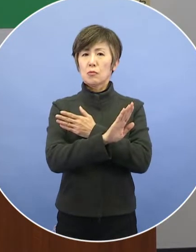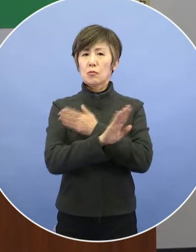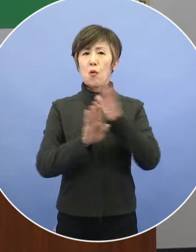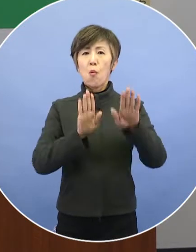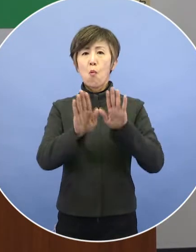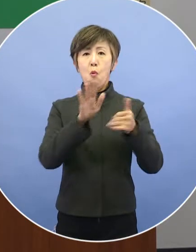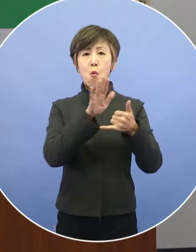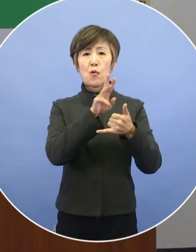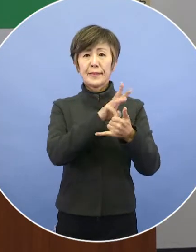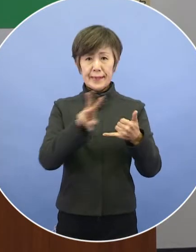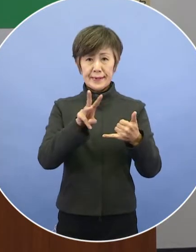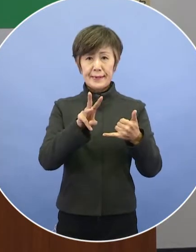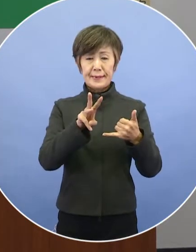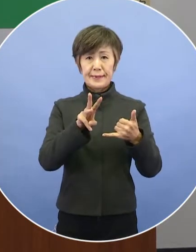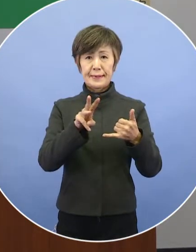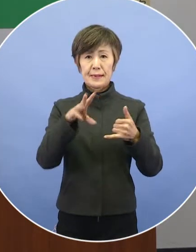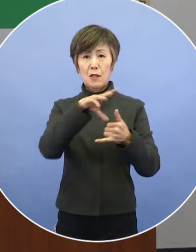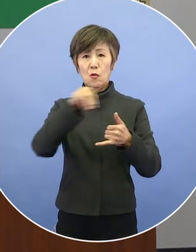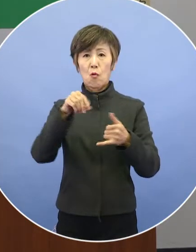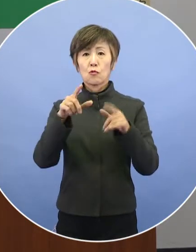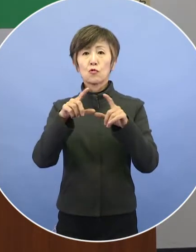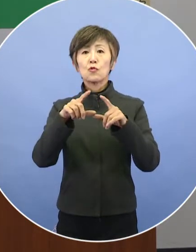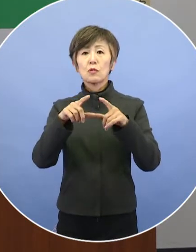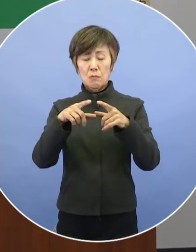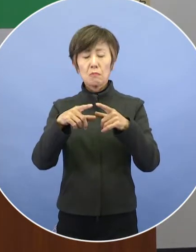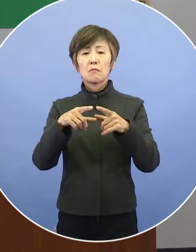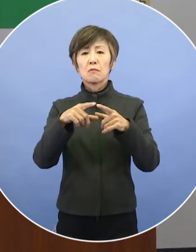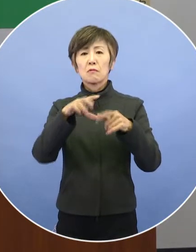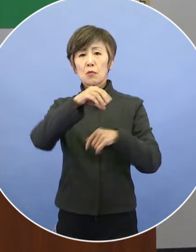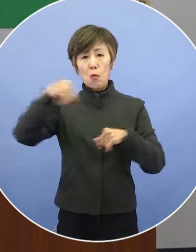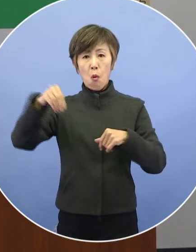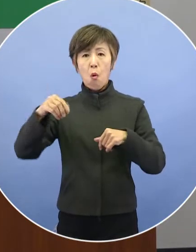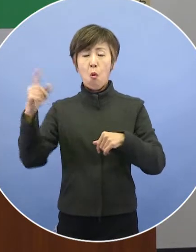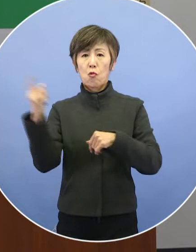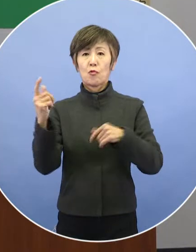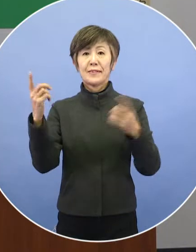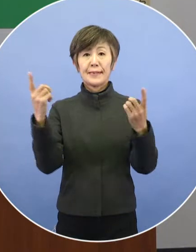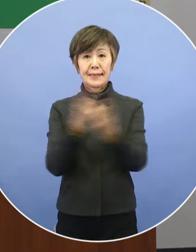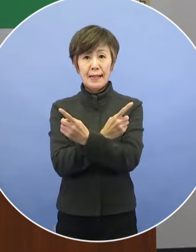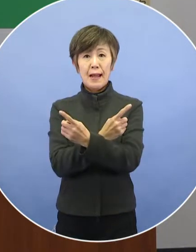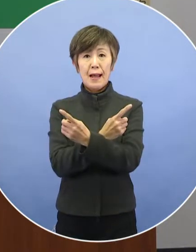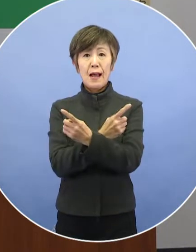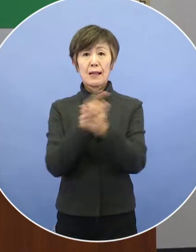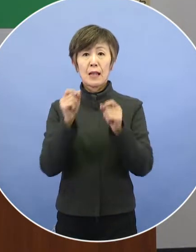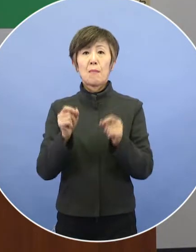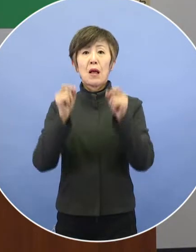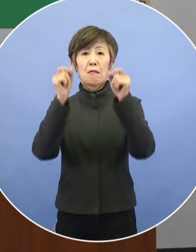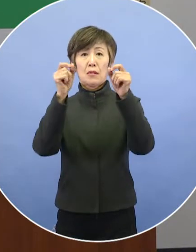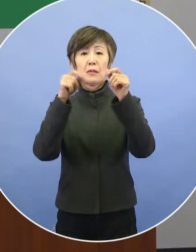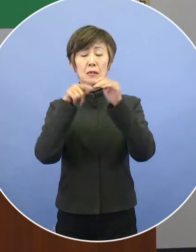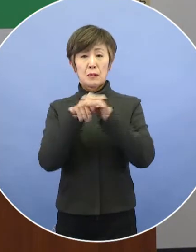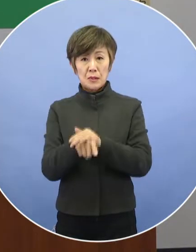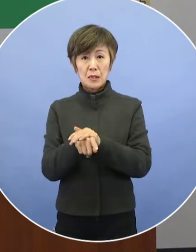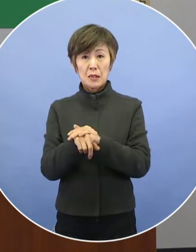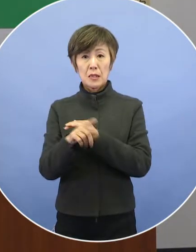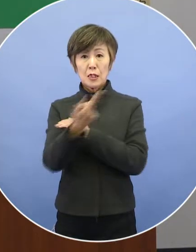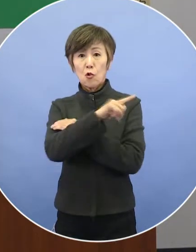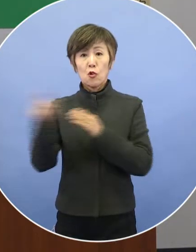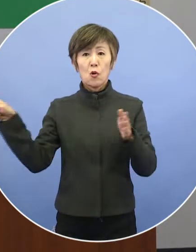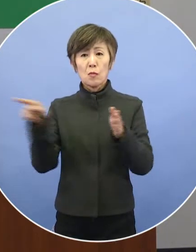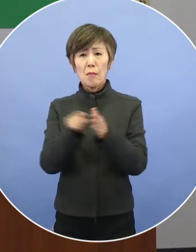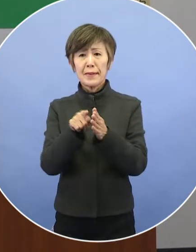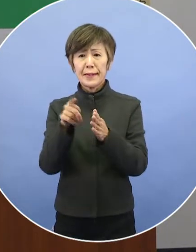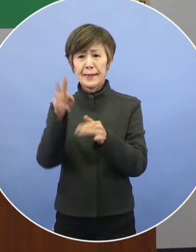ね防災対策それから国土強靭化公共事業の前倒しこういったことでございましてこれまで